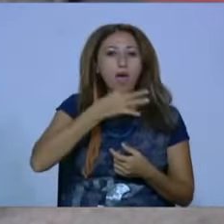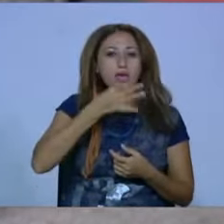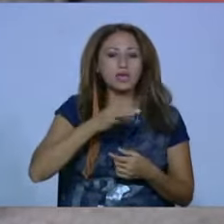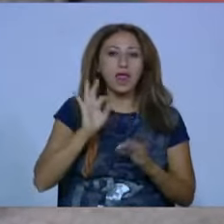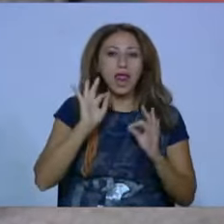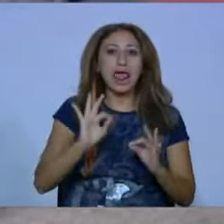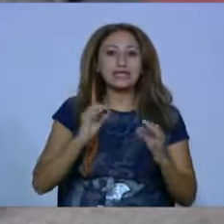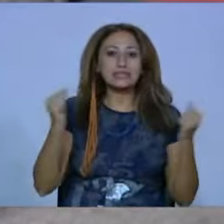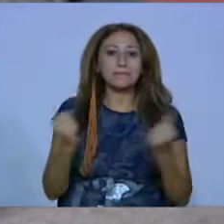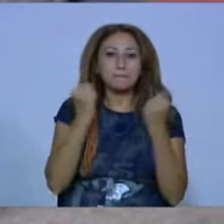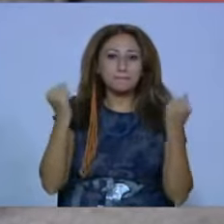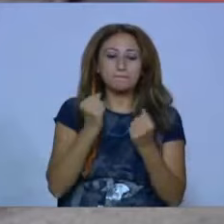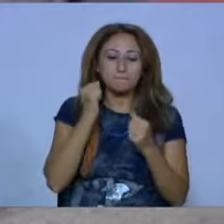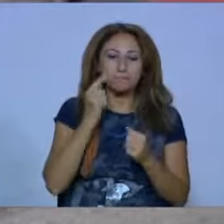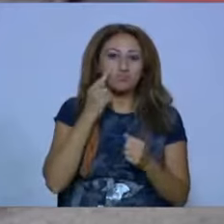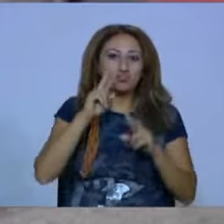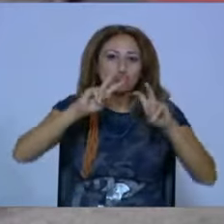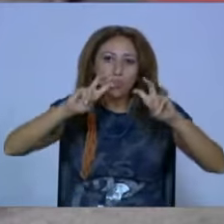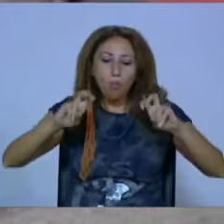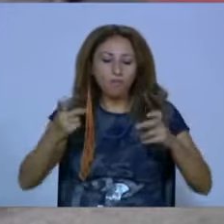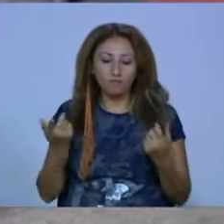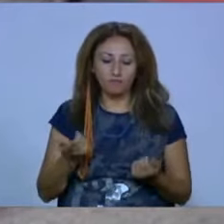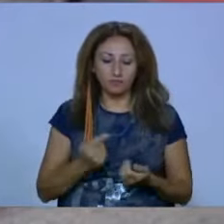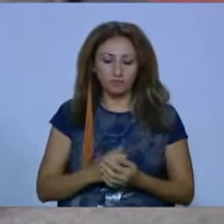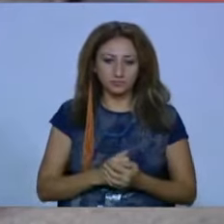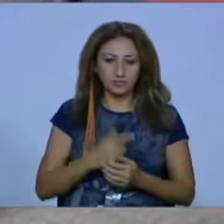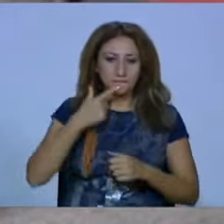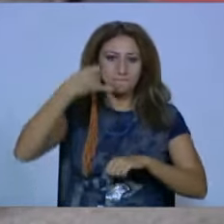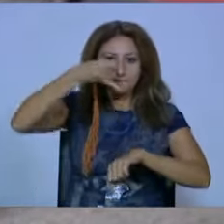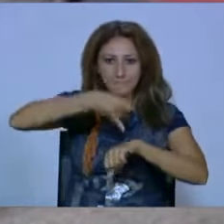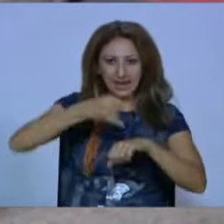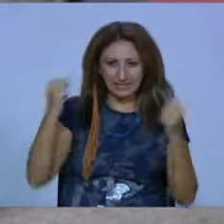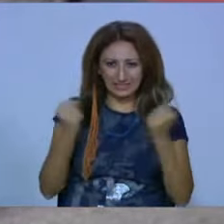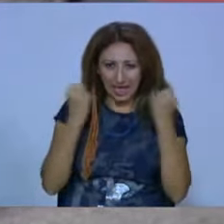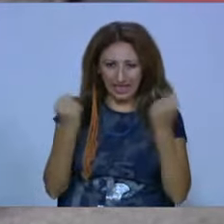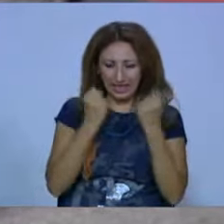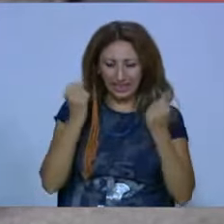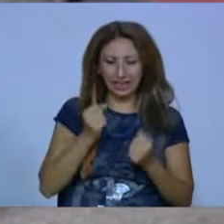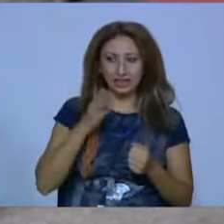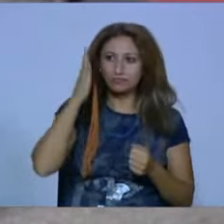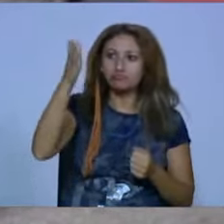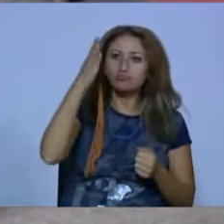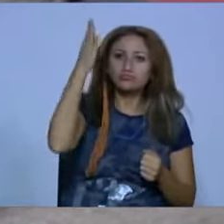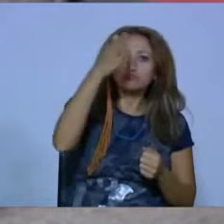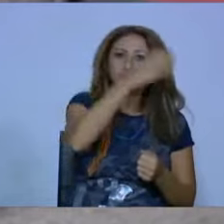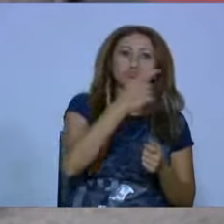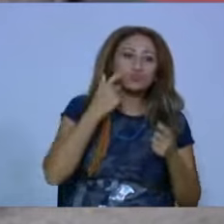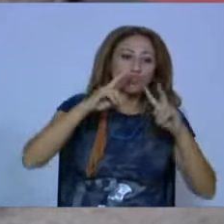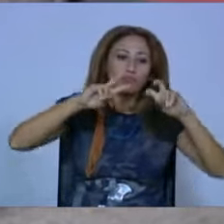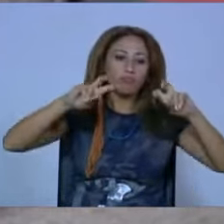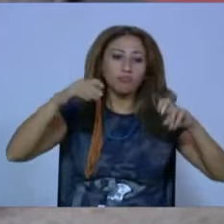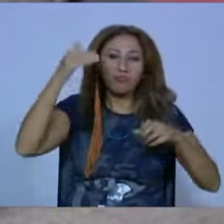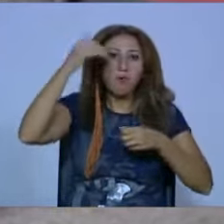تاهيل، هم اللي هيشخصوا هي عندها ايه بالظبط. رحت مراكز تاهيل كتير، يعني والاخر